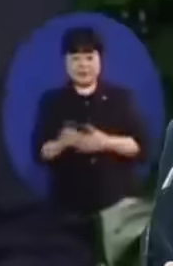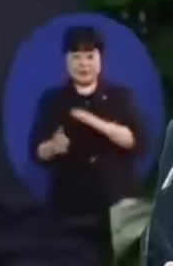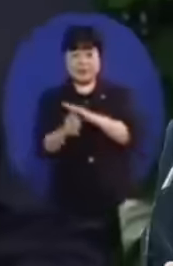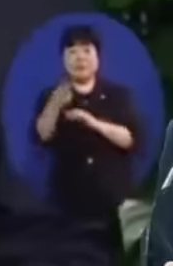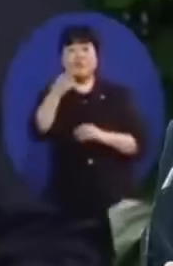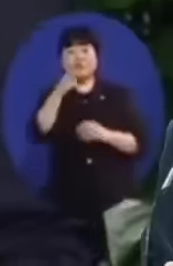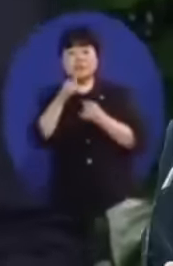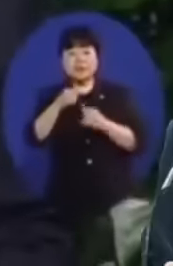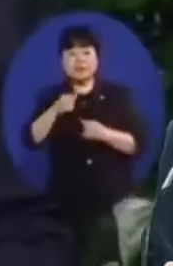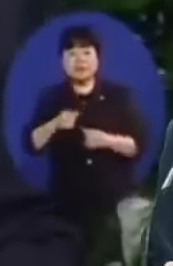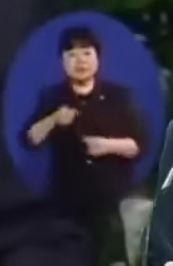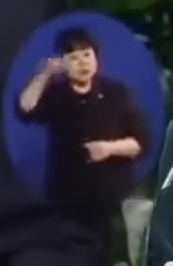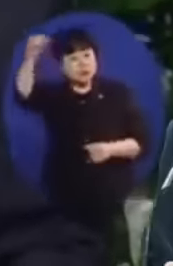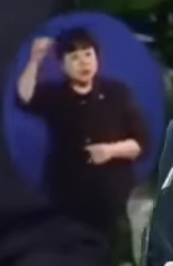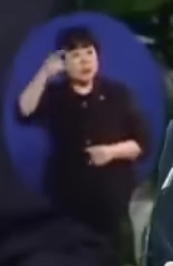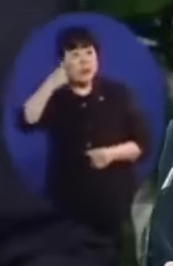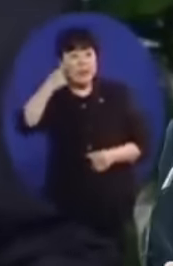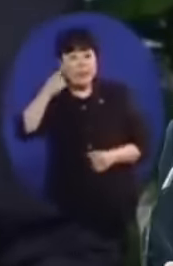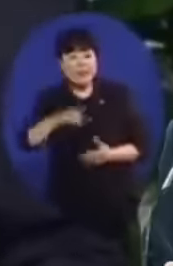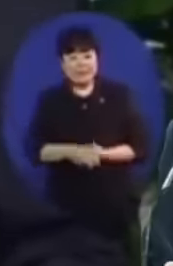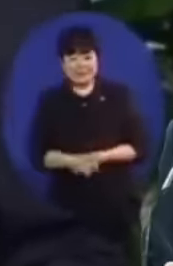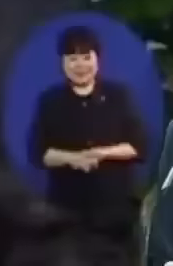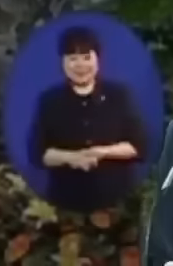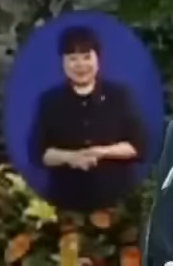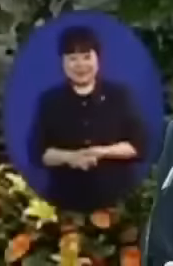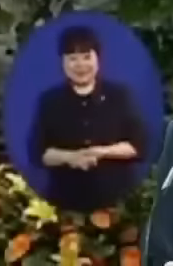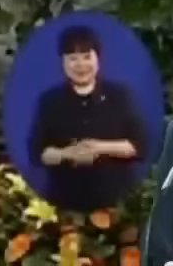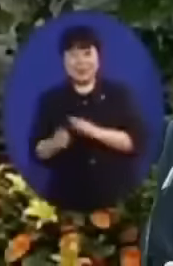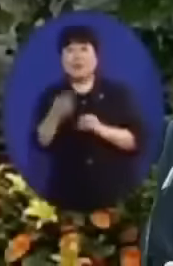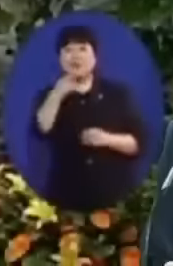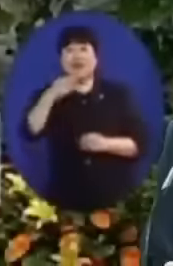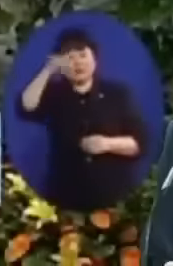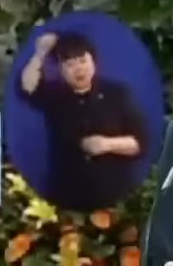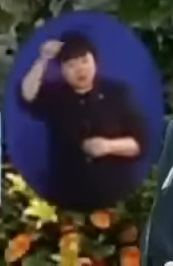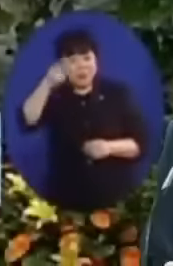소원이 없는 사람 손들어 보세요. 소원이 없는 사람, 아무 소원 없는 사람.